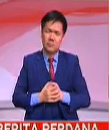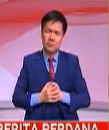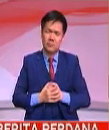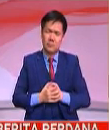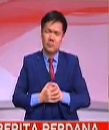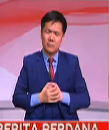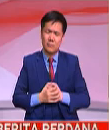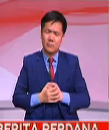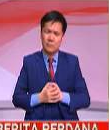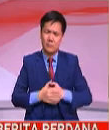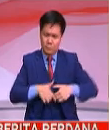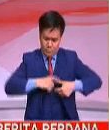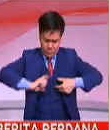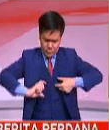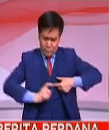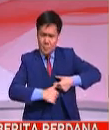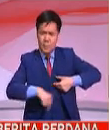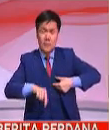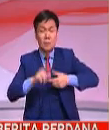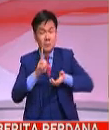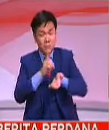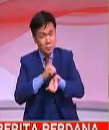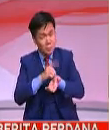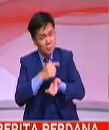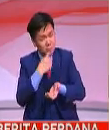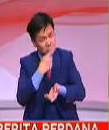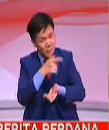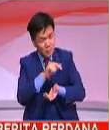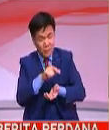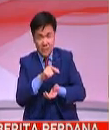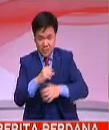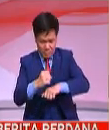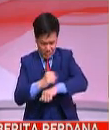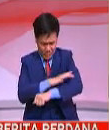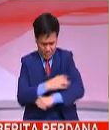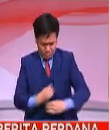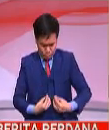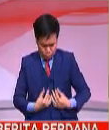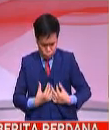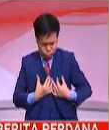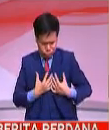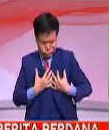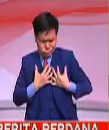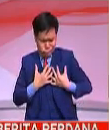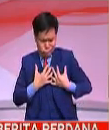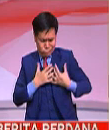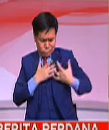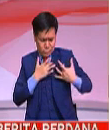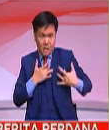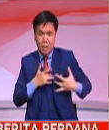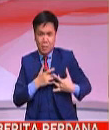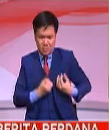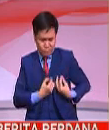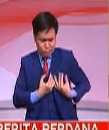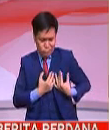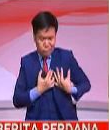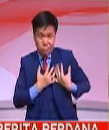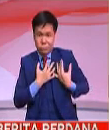Kiranya doktor sahkan kanser dah merebak ke hati. Jadi